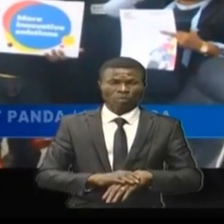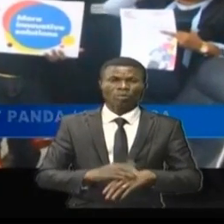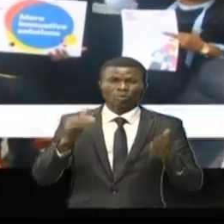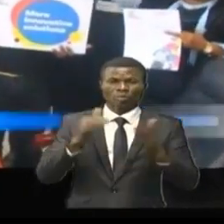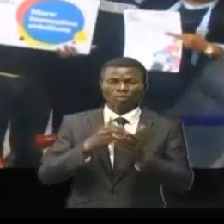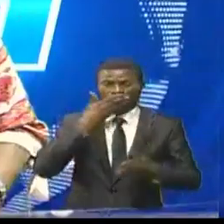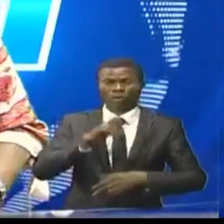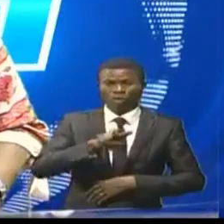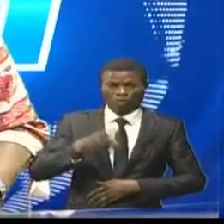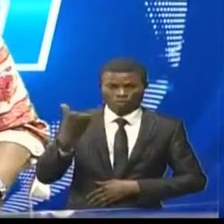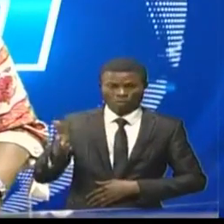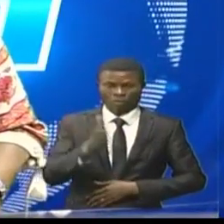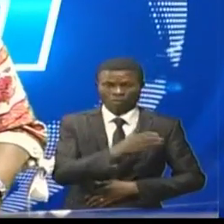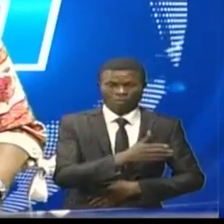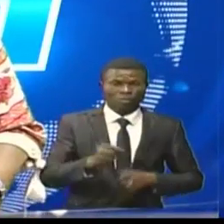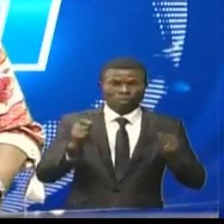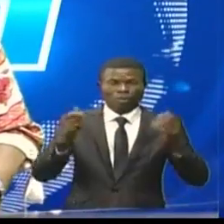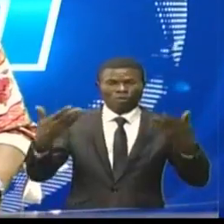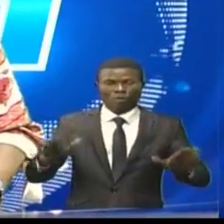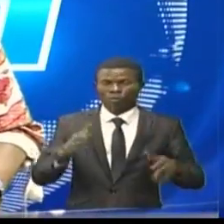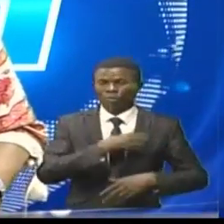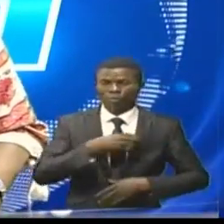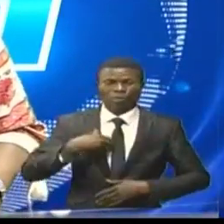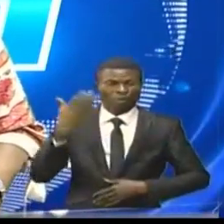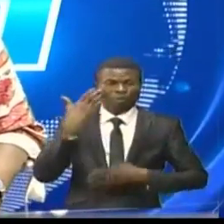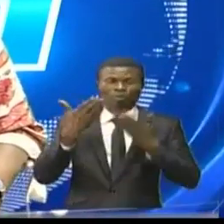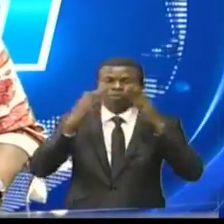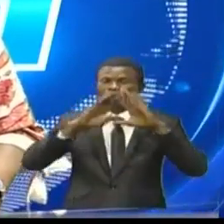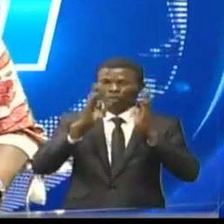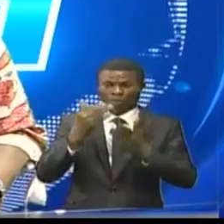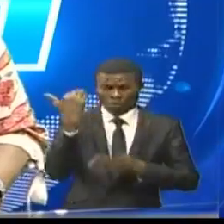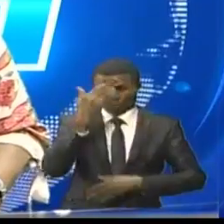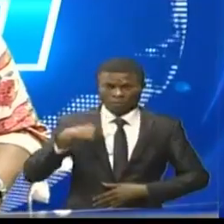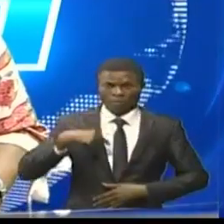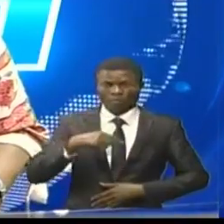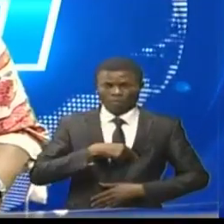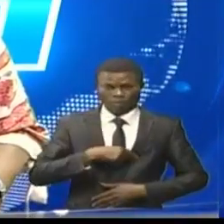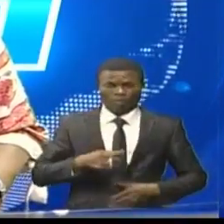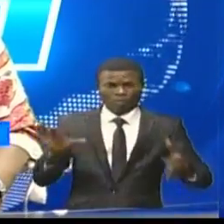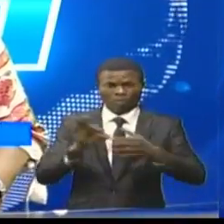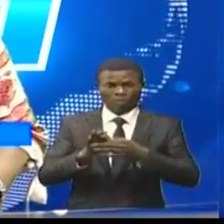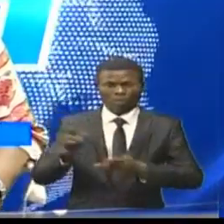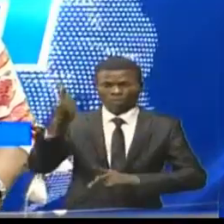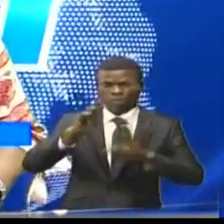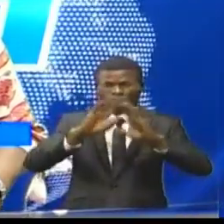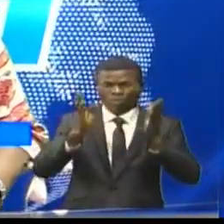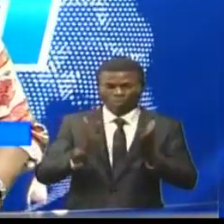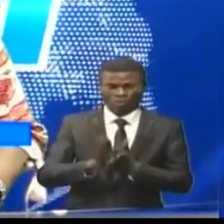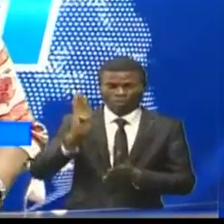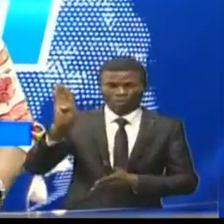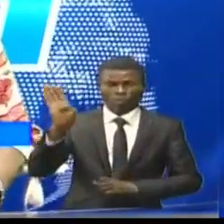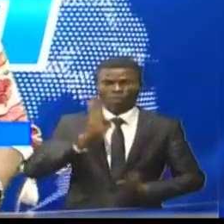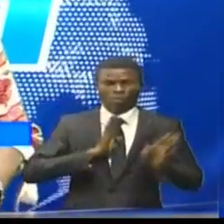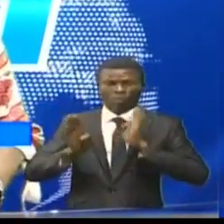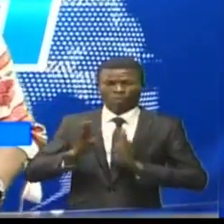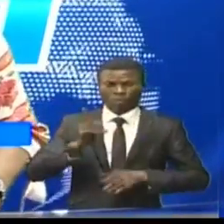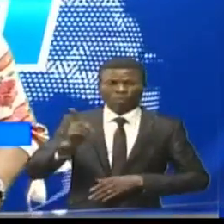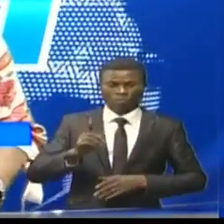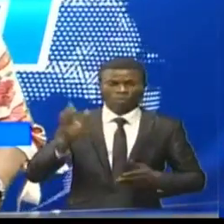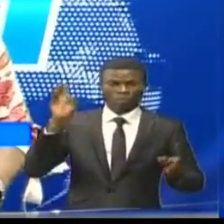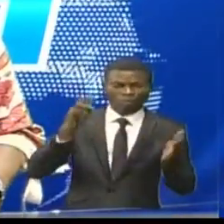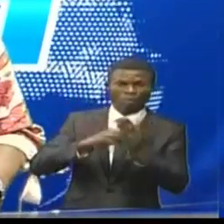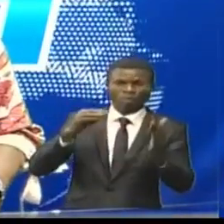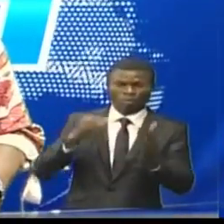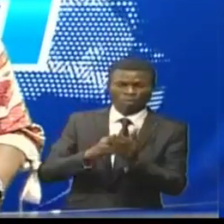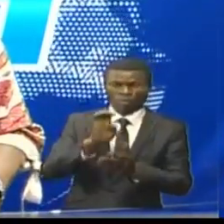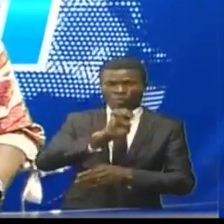Covid-19. Fin de ce journal, madame, monsieur, merci de l'avoir suivi. Nous sommes de cœur avec les habitants de Bunagana, victimes des atrocités